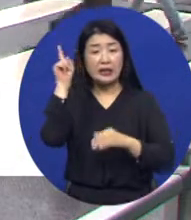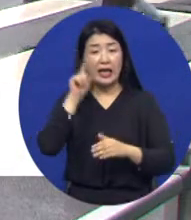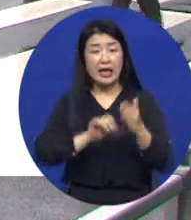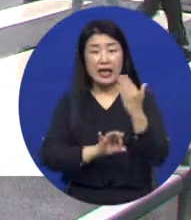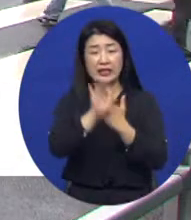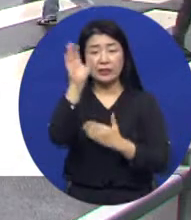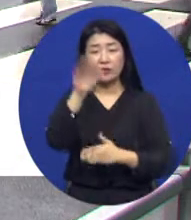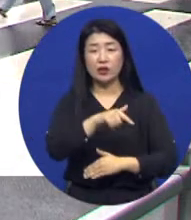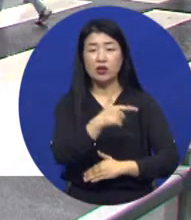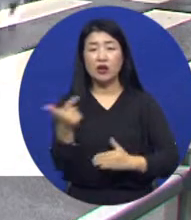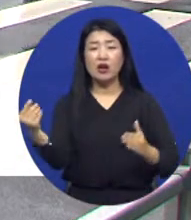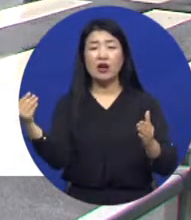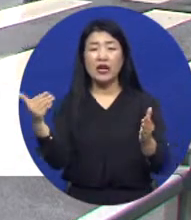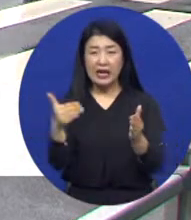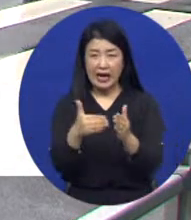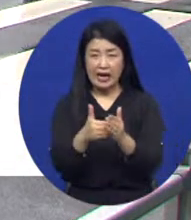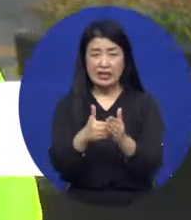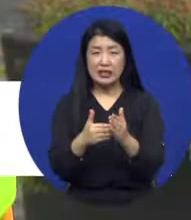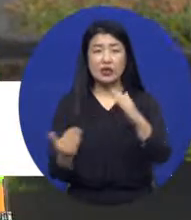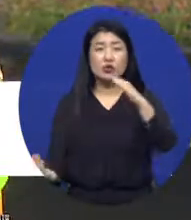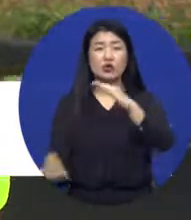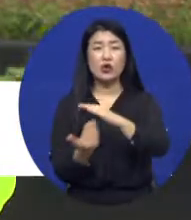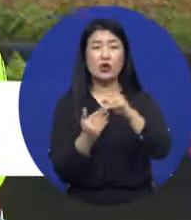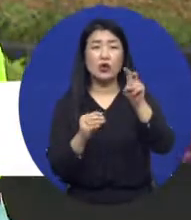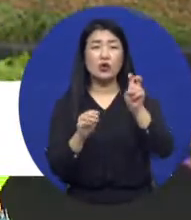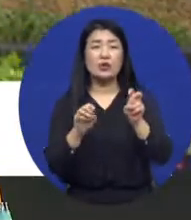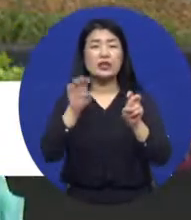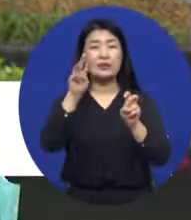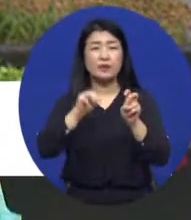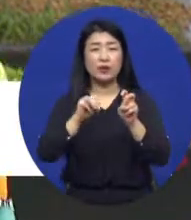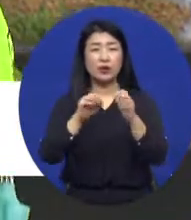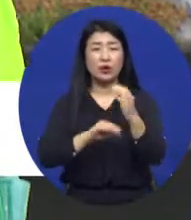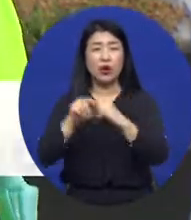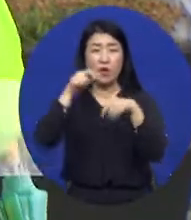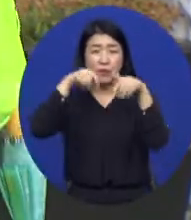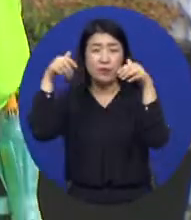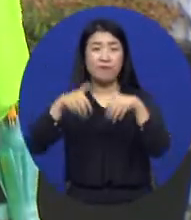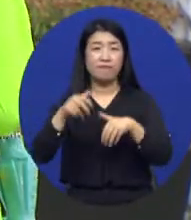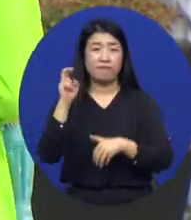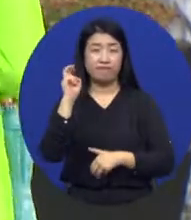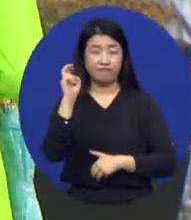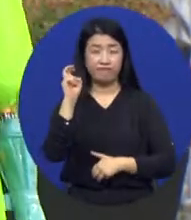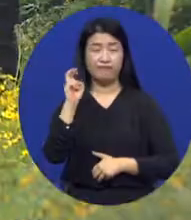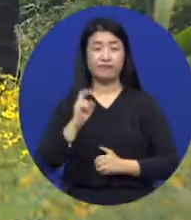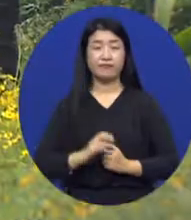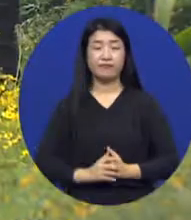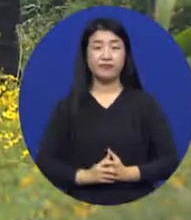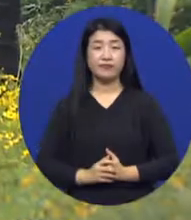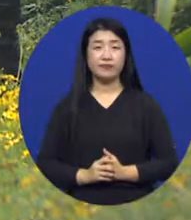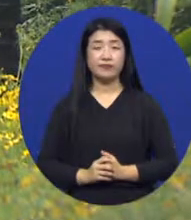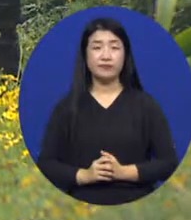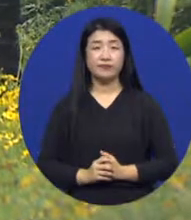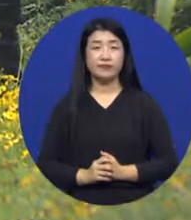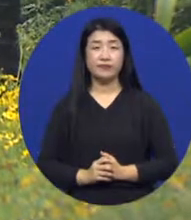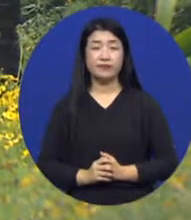저녁까지 제주에 최고 20mm 의 비가 더 오겠다고 기상청은 내부 했읍니다